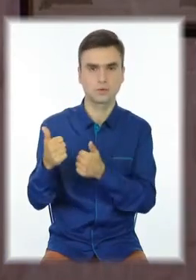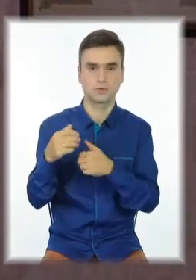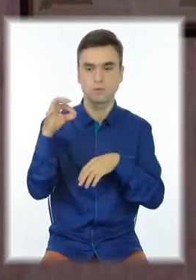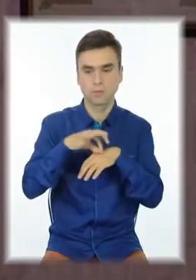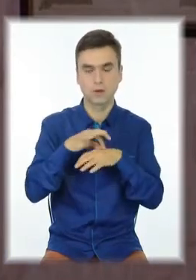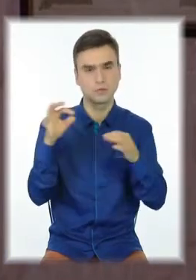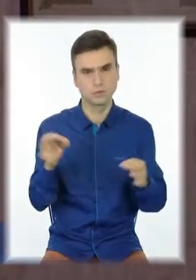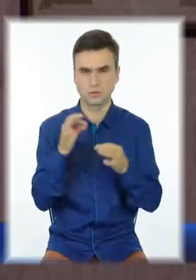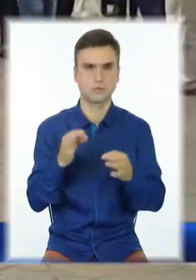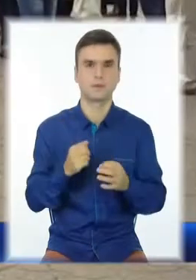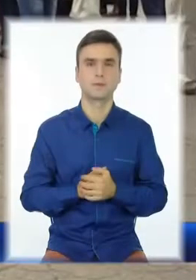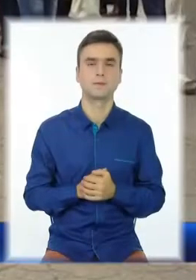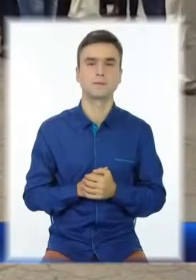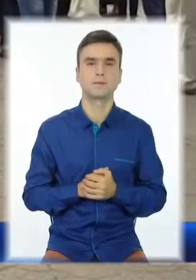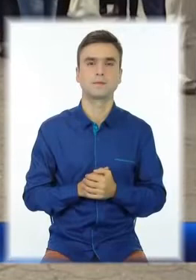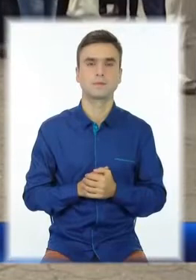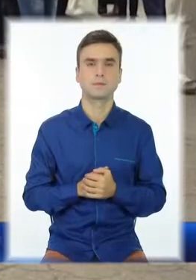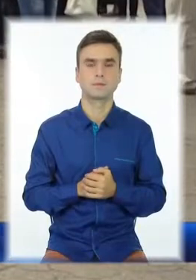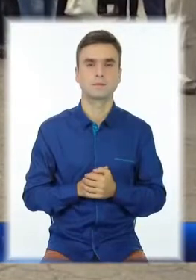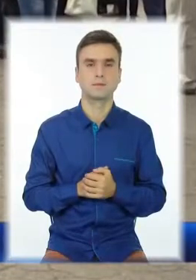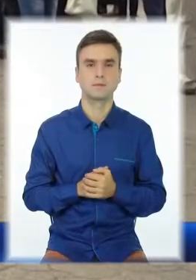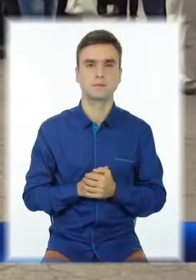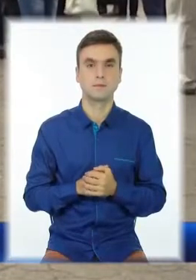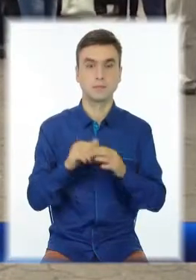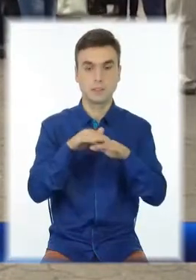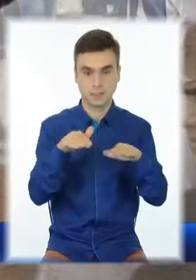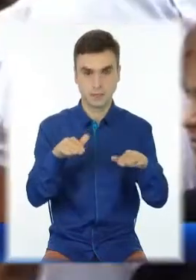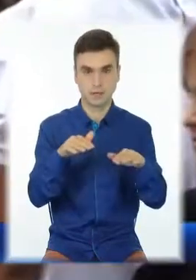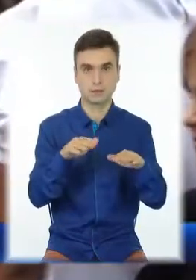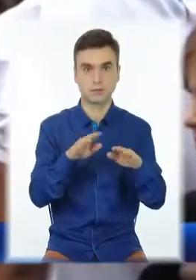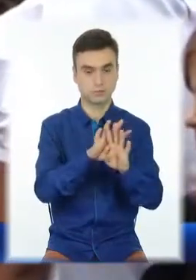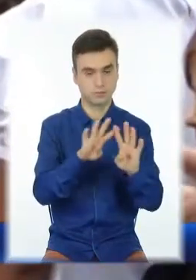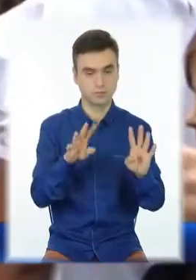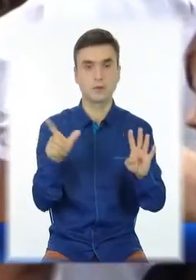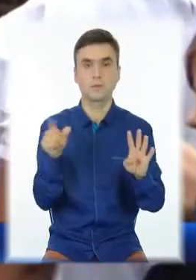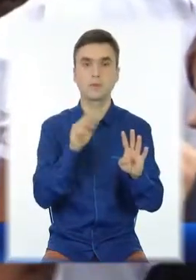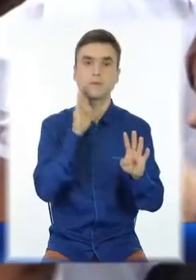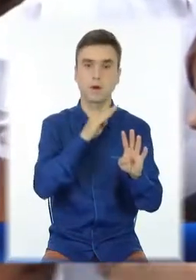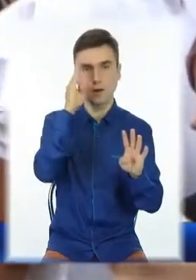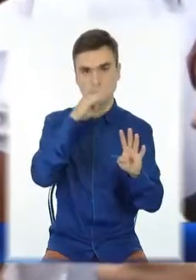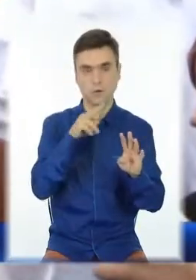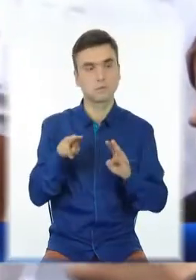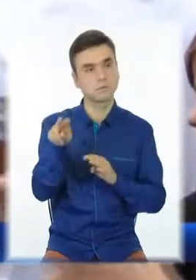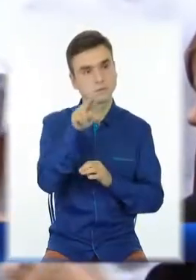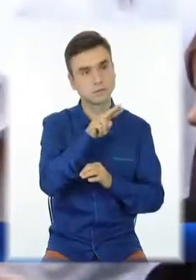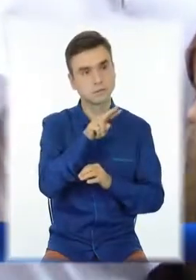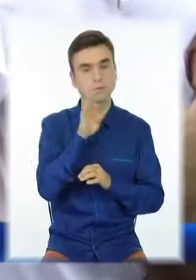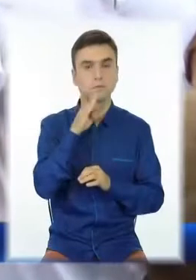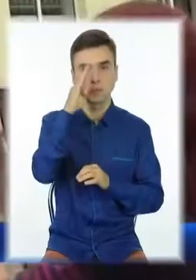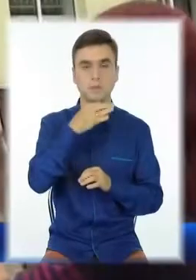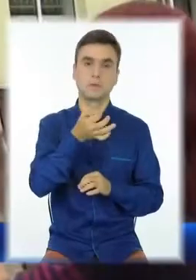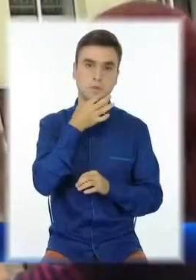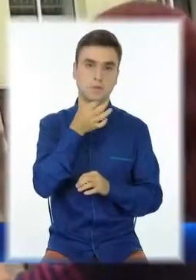і не болійте ніколи. Разом з дітьми до школи завітали і батьки. Вони задоволені яскравим початком навчального